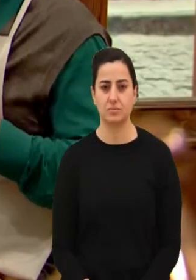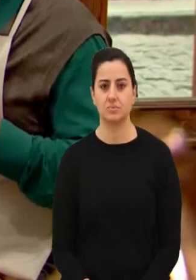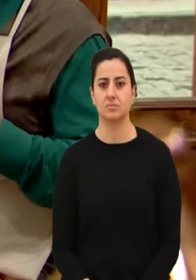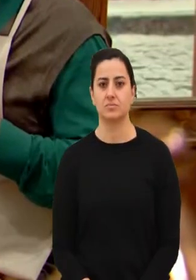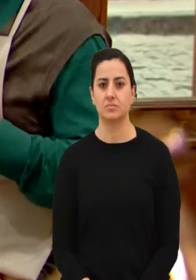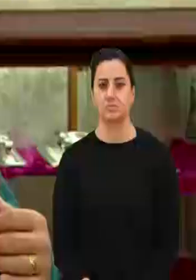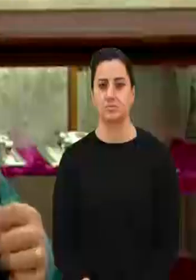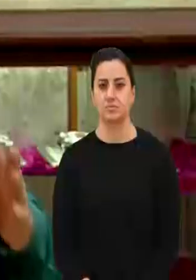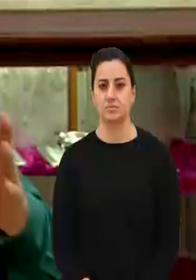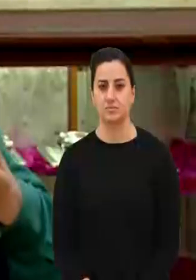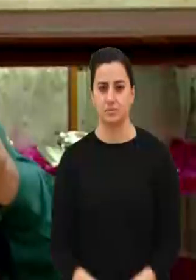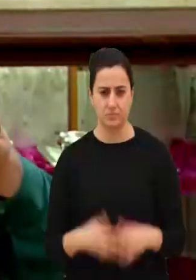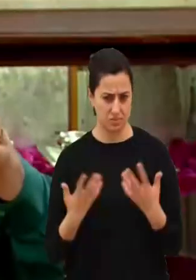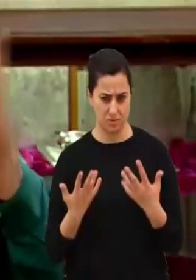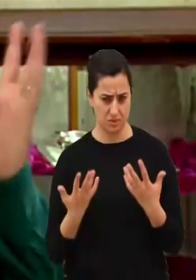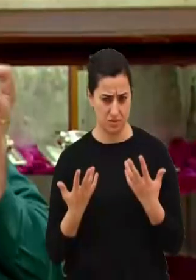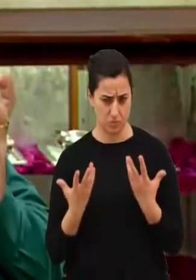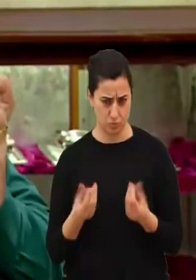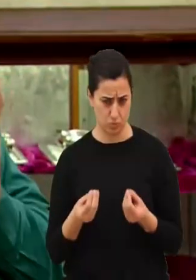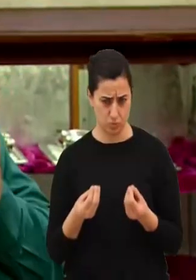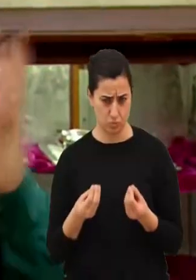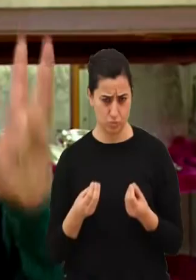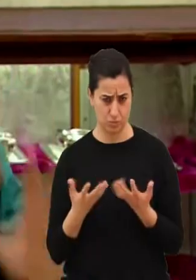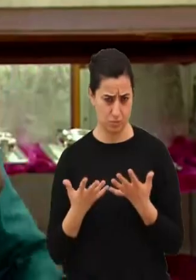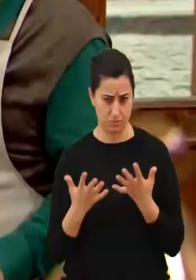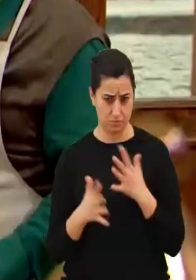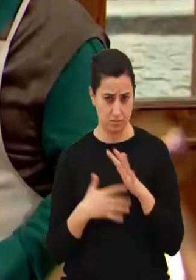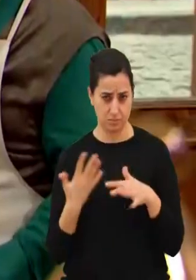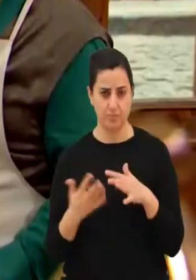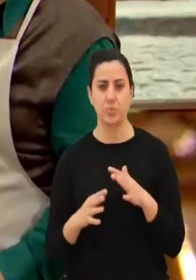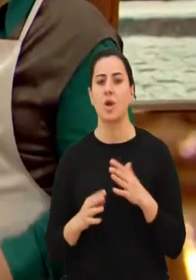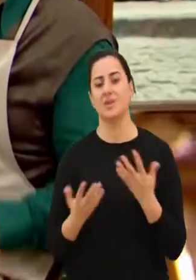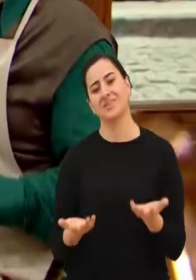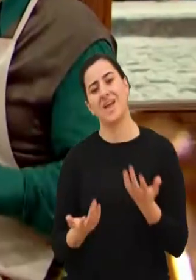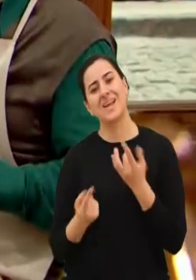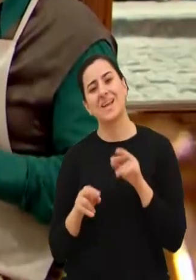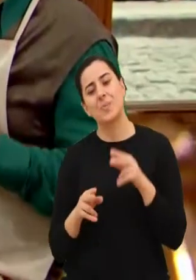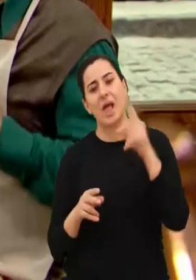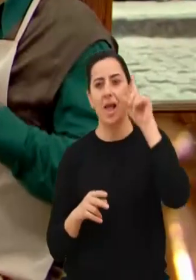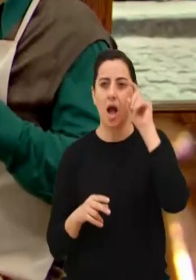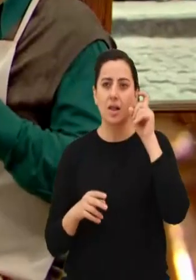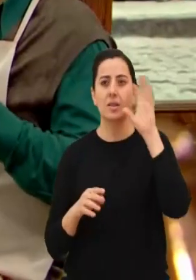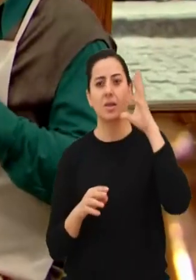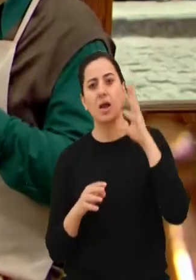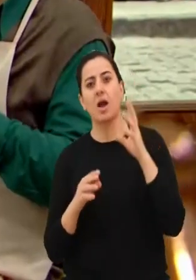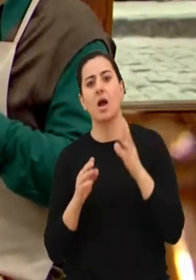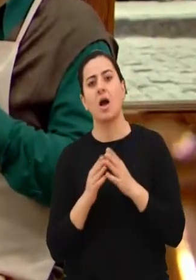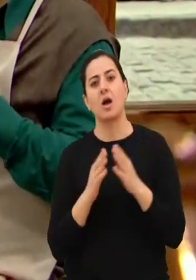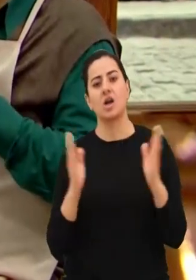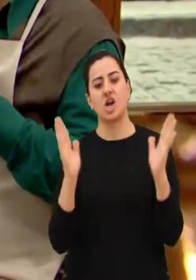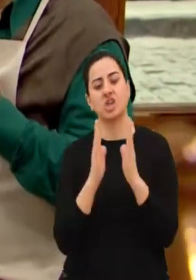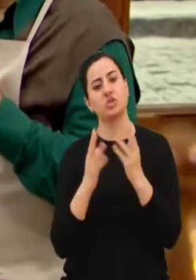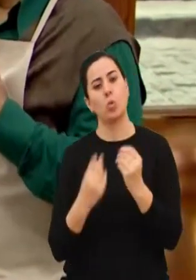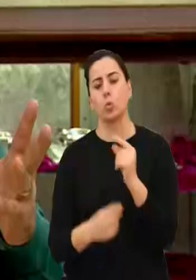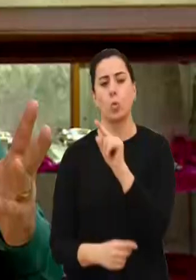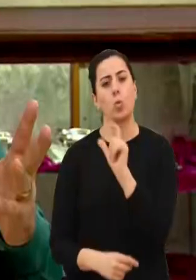Tamam mı oynama? Evet yani bütünsel şeysinden. Ya şey işte ya deli, akıllı şey yaptı,